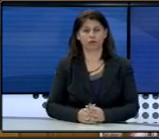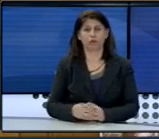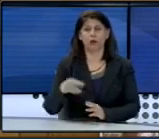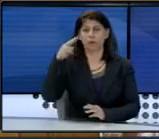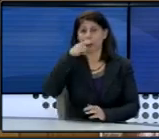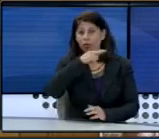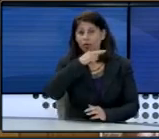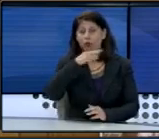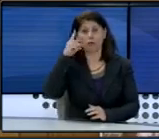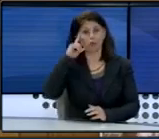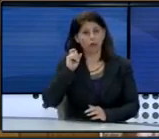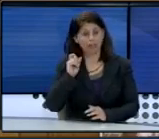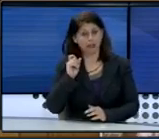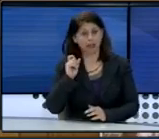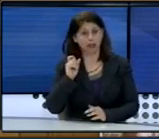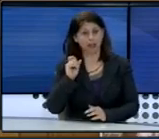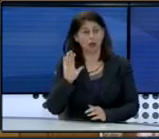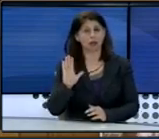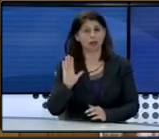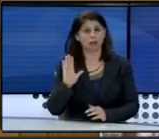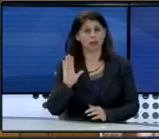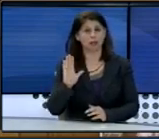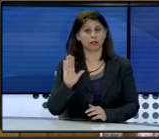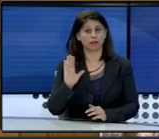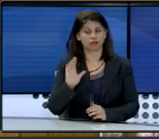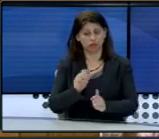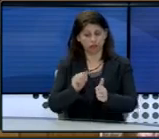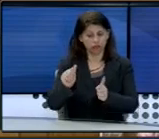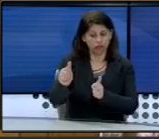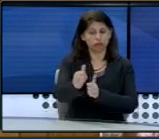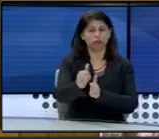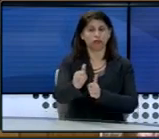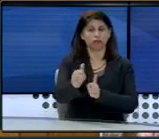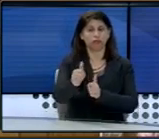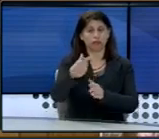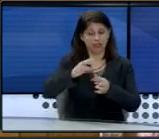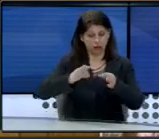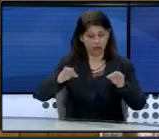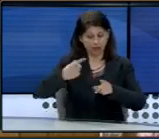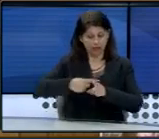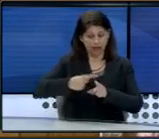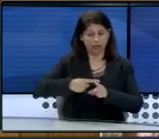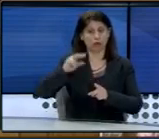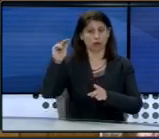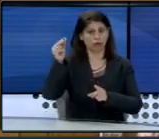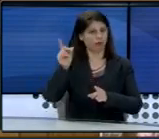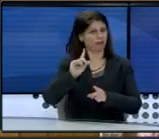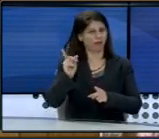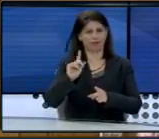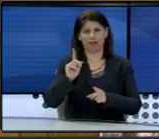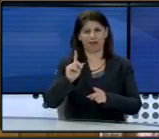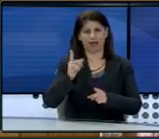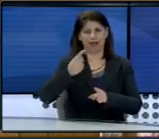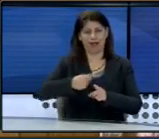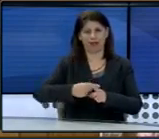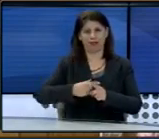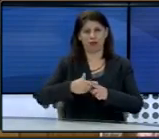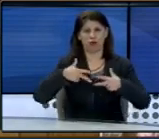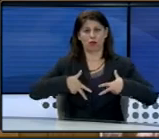Πρωθυπουργοί που ήξεραν ότι το πρόταγμα της ελληνικής ιστορίας και του ελληνικού πολιτισμού δεν είναι ένα ελληνικό